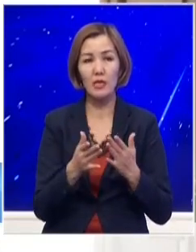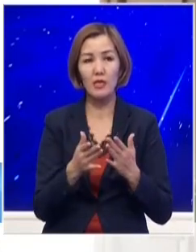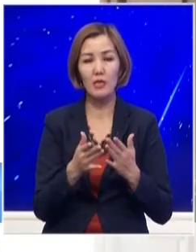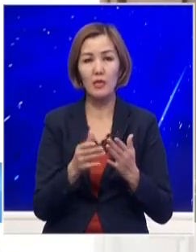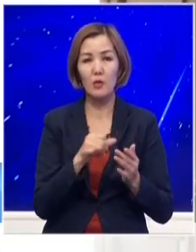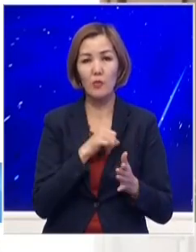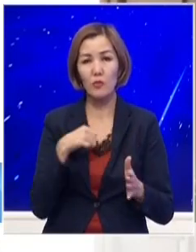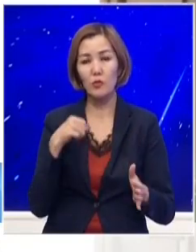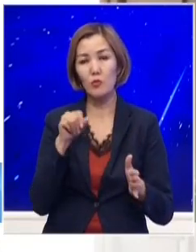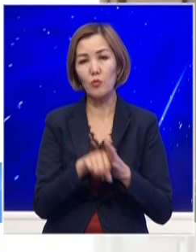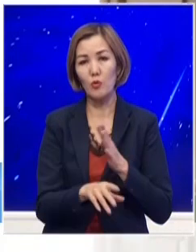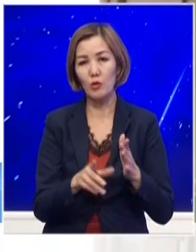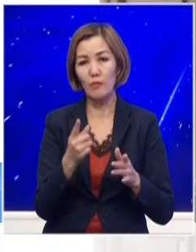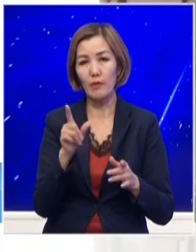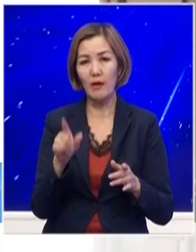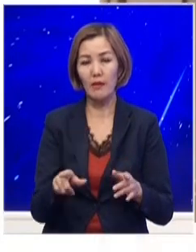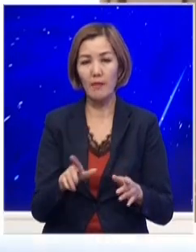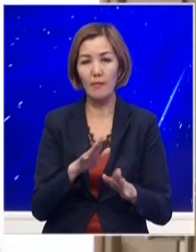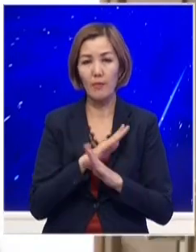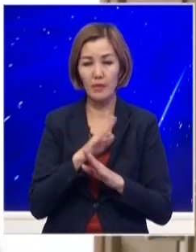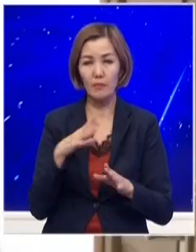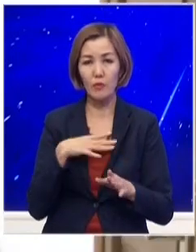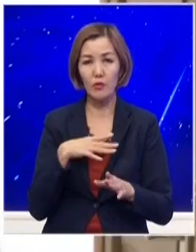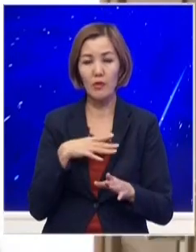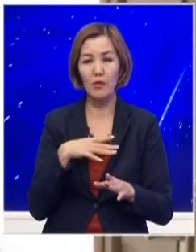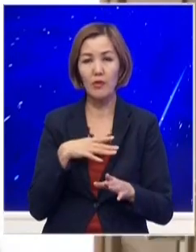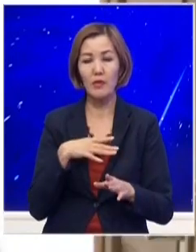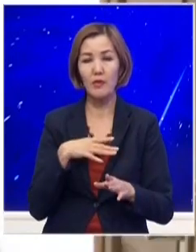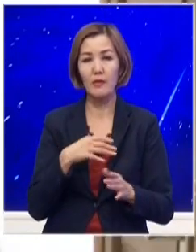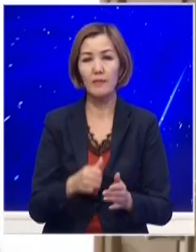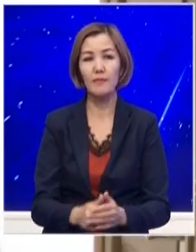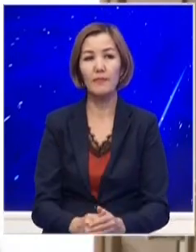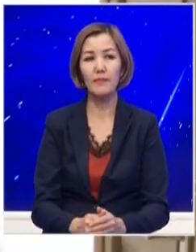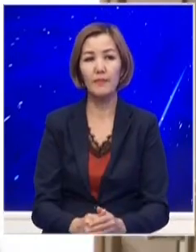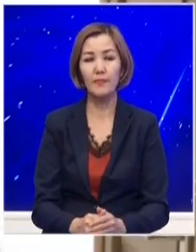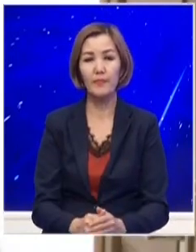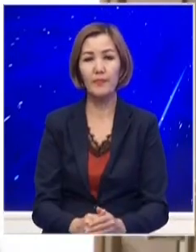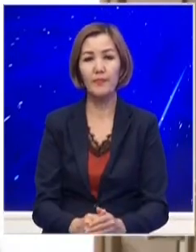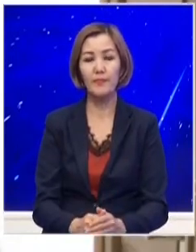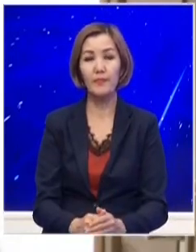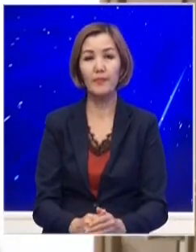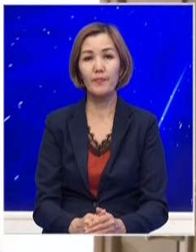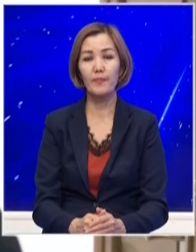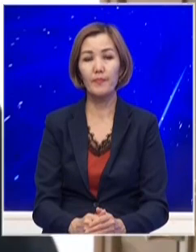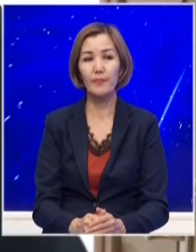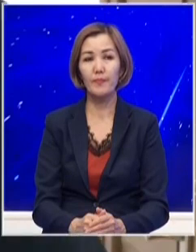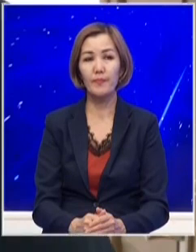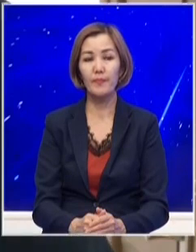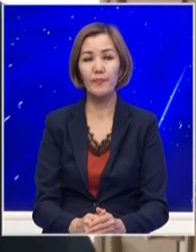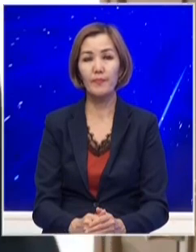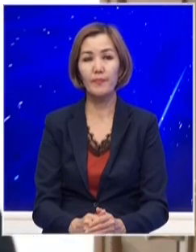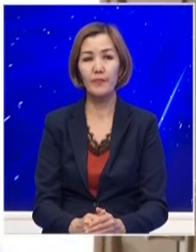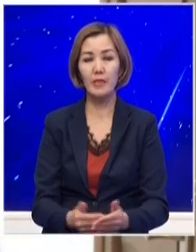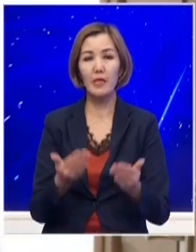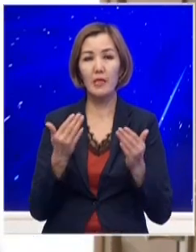оқу 12-ші орта мектебінің оқушысы суицидпен жаңағы жол алған болатын.